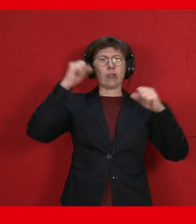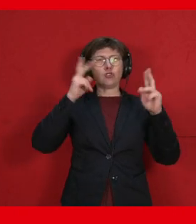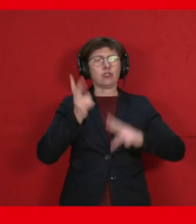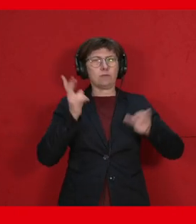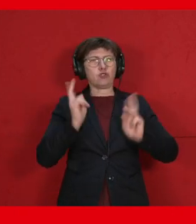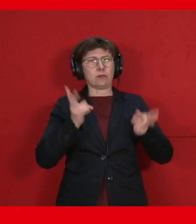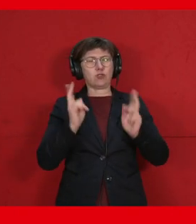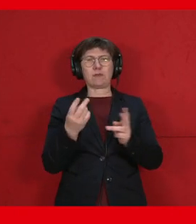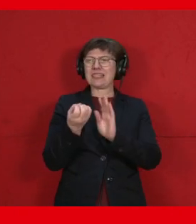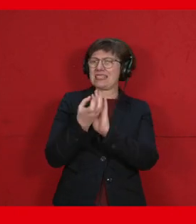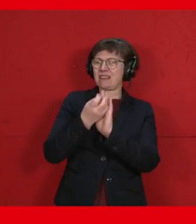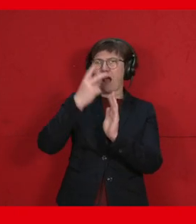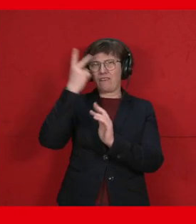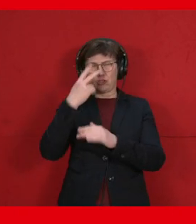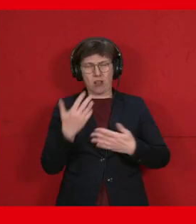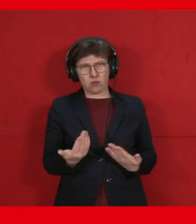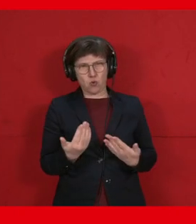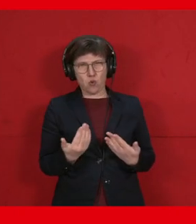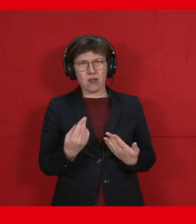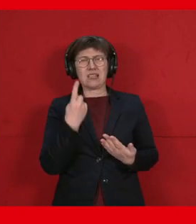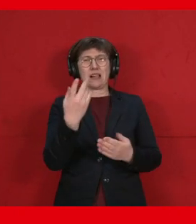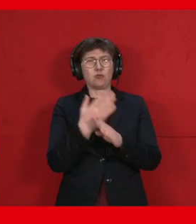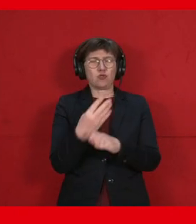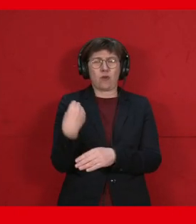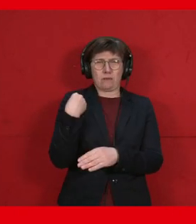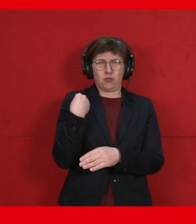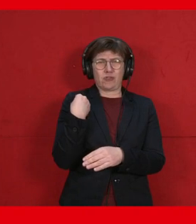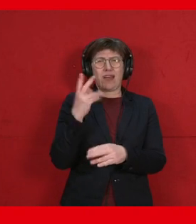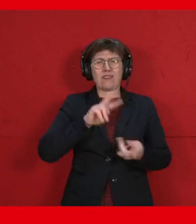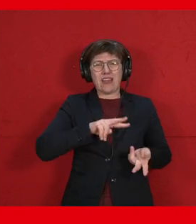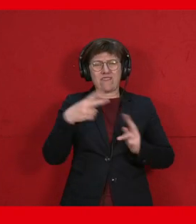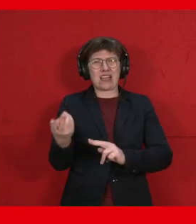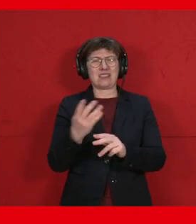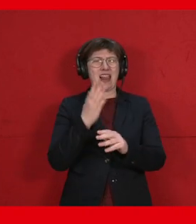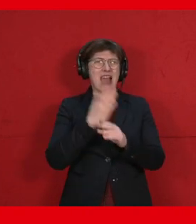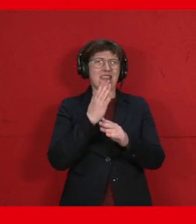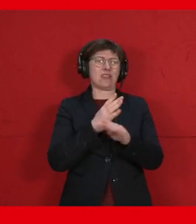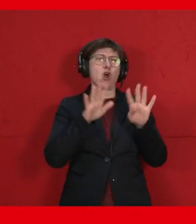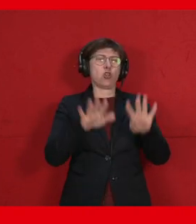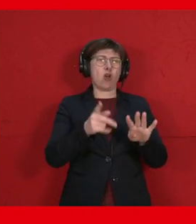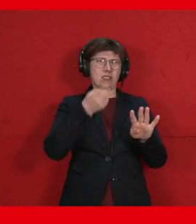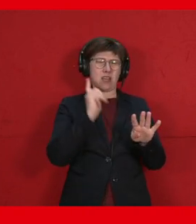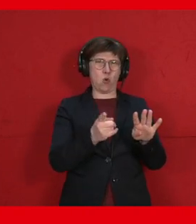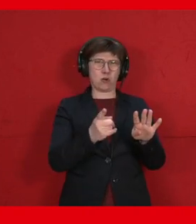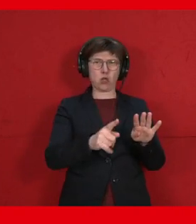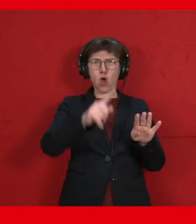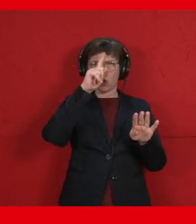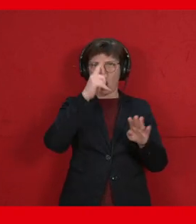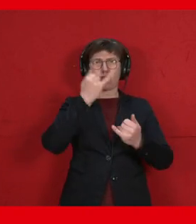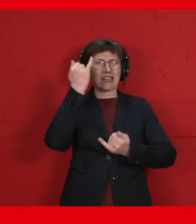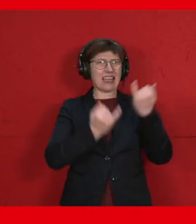dem Motto, wir haben die Signale verstanden. Sie haben es ja angemahnt, das ist eigentlich so ein Wechsel wie Ende des 19. Jahrhunderts, als sich Deutschland auf dem Weg zu